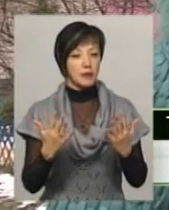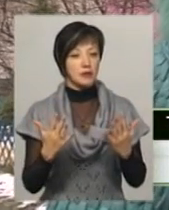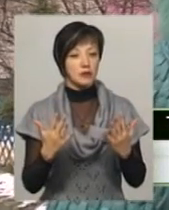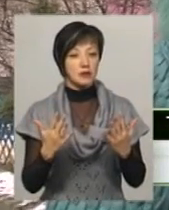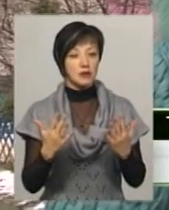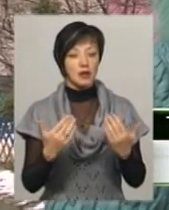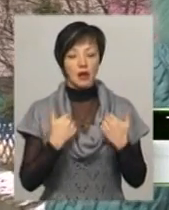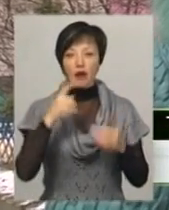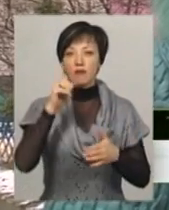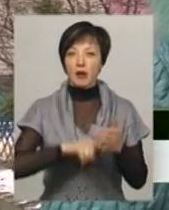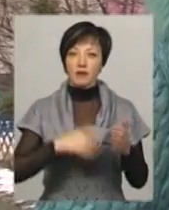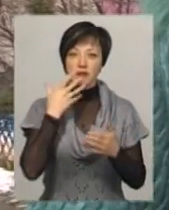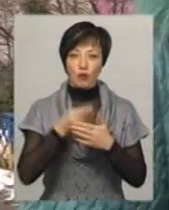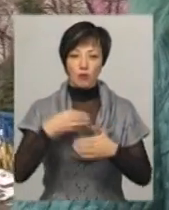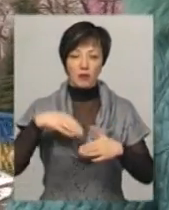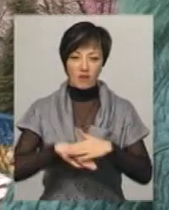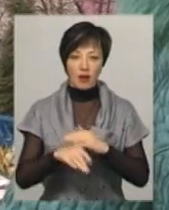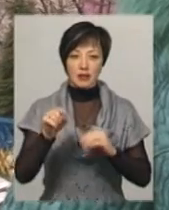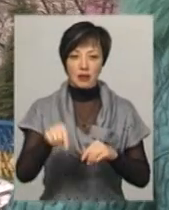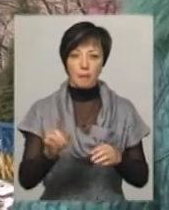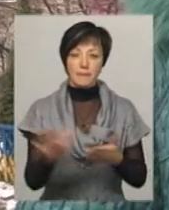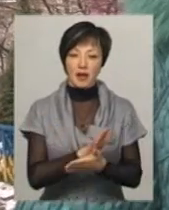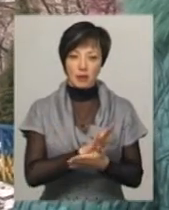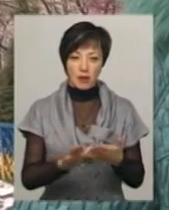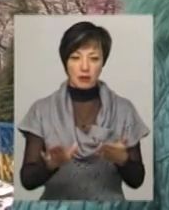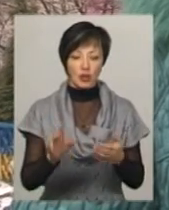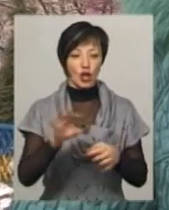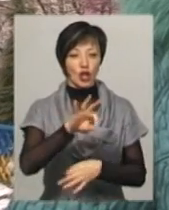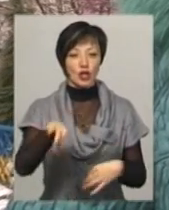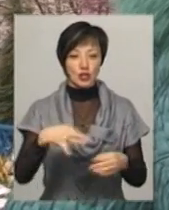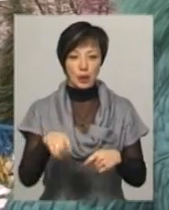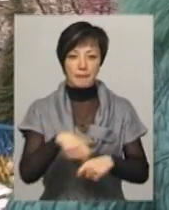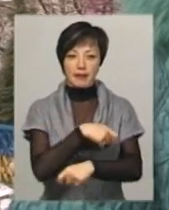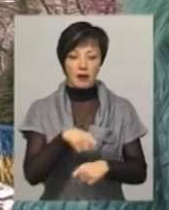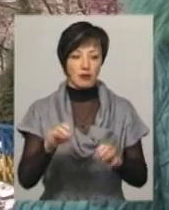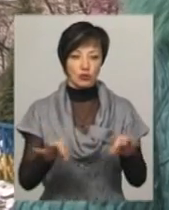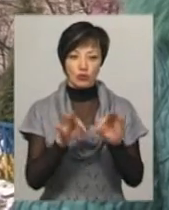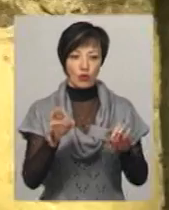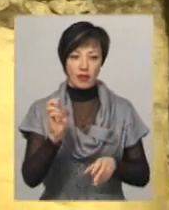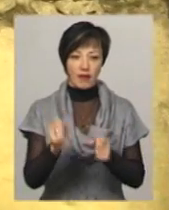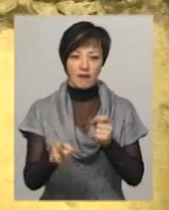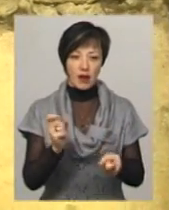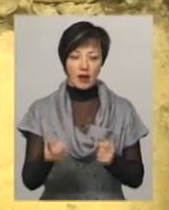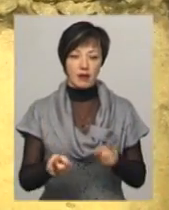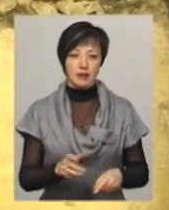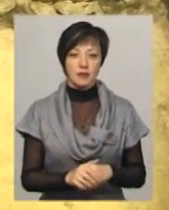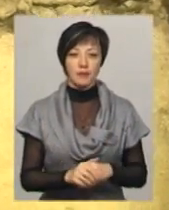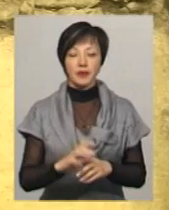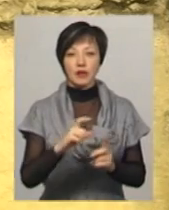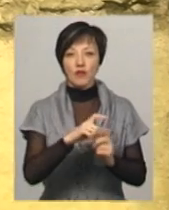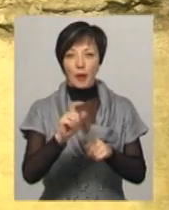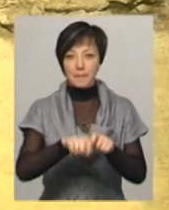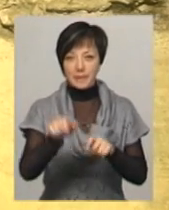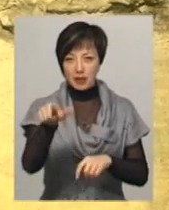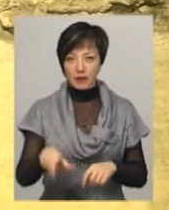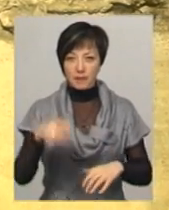в крайньому випадку я впевнена в своєму підвалі, що там прибрано, там лишніх матеріалів і нічого не валяється. За словами Олександра Сікорського, цього